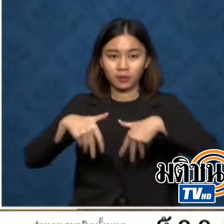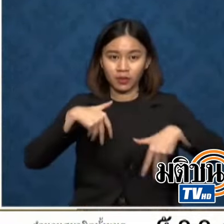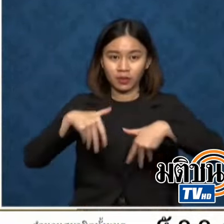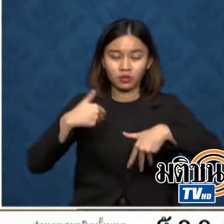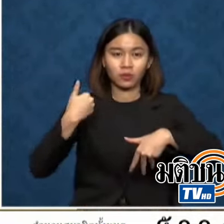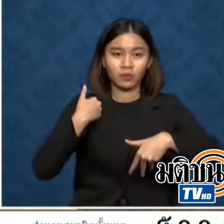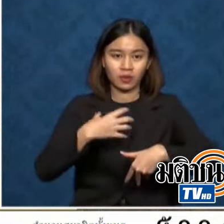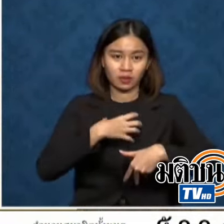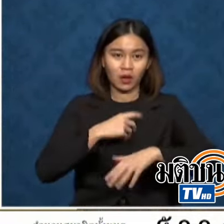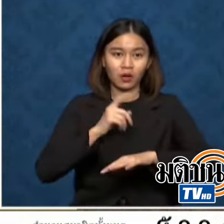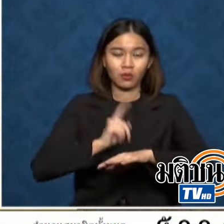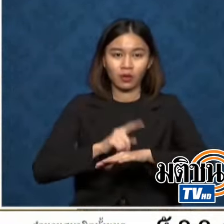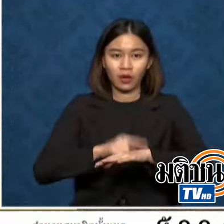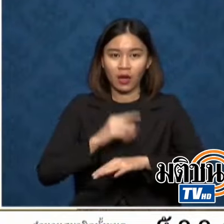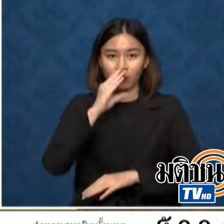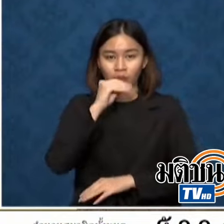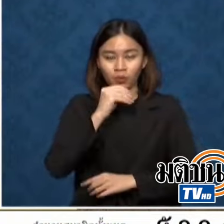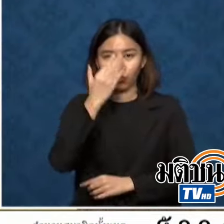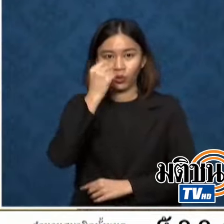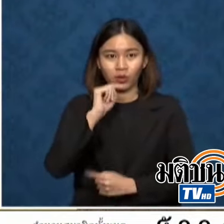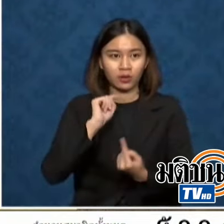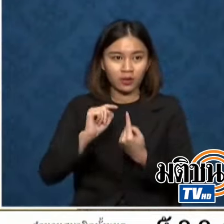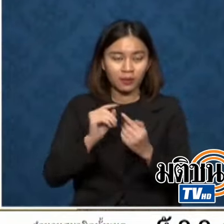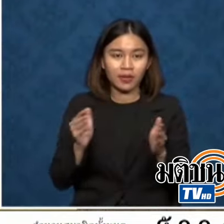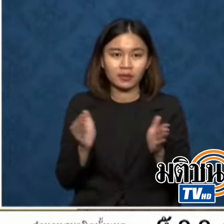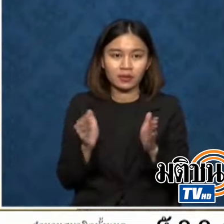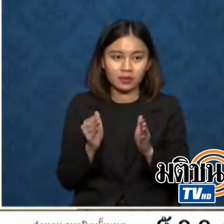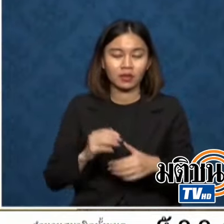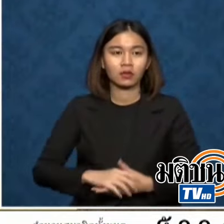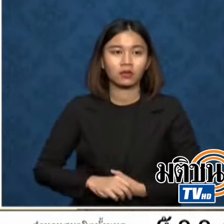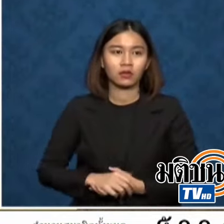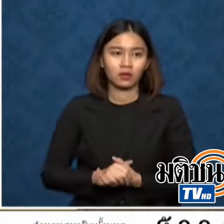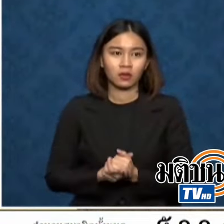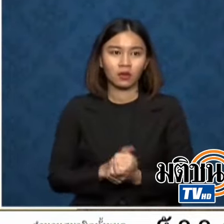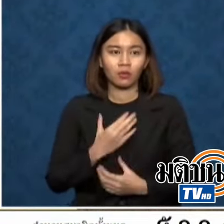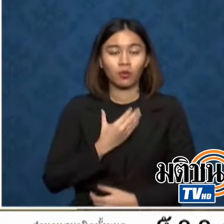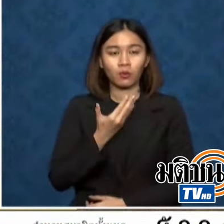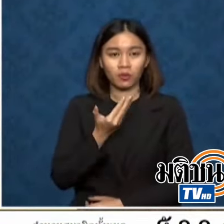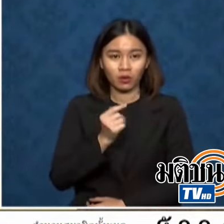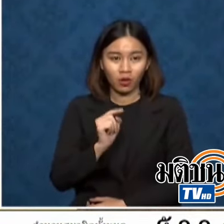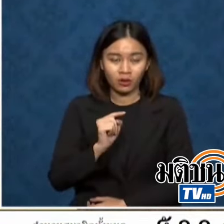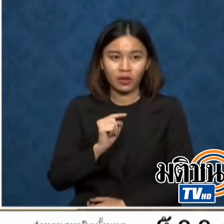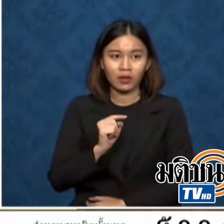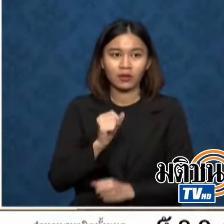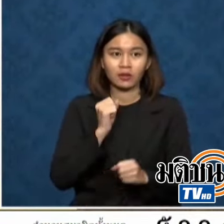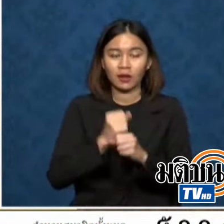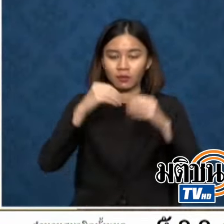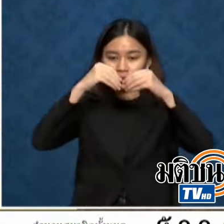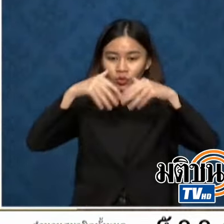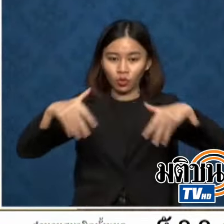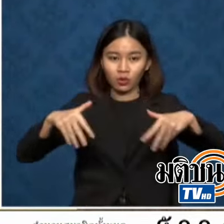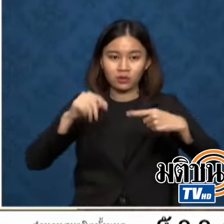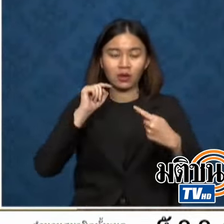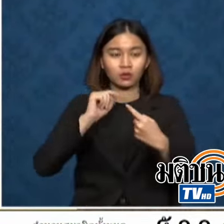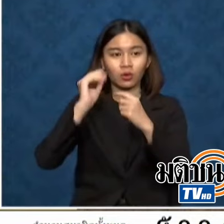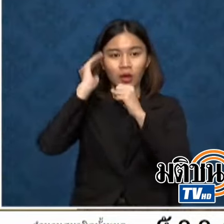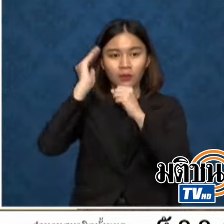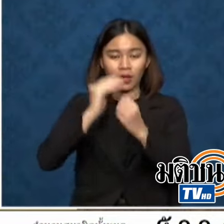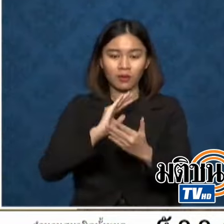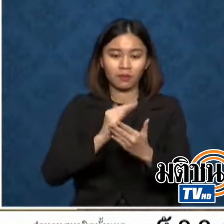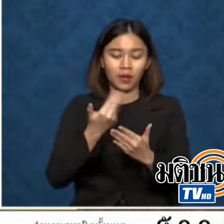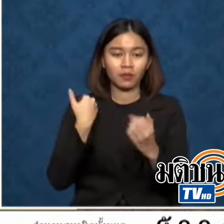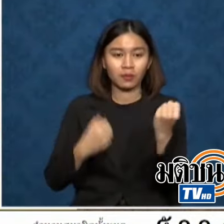ครับแล้วก็อยากจะใช้เวลาพูดพูดเพื่อที่จะให้ไม่วนเวียนซ้ำซากผมขอทำโครงสร้างในการที่จะอภิปรายของผมออกเป็น